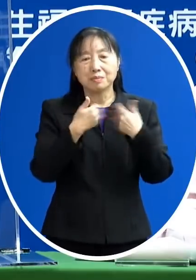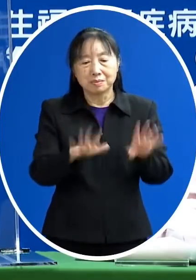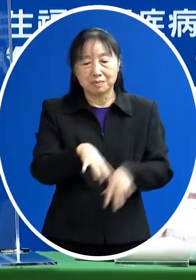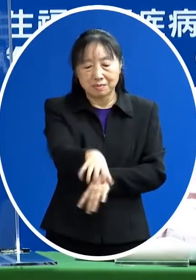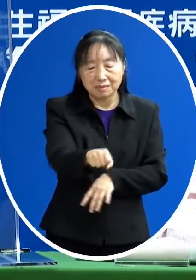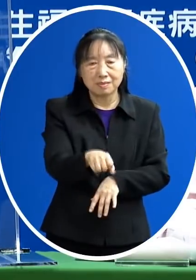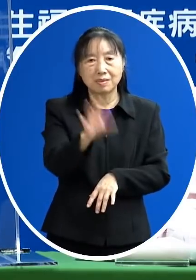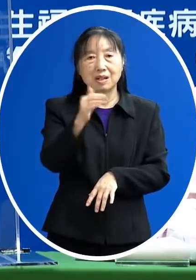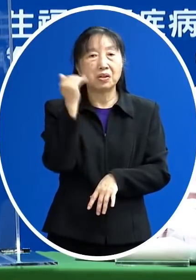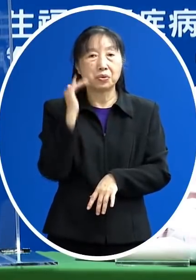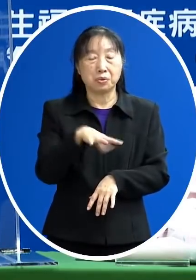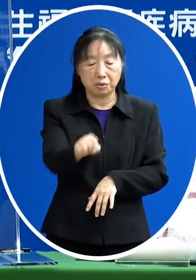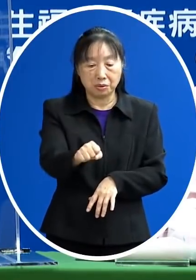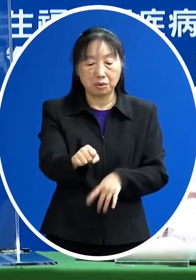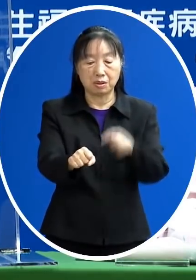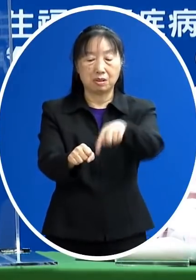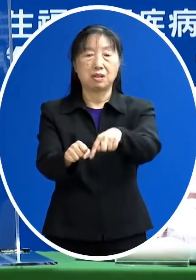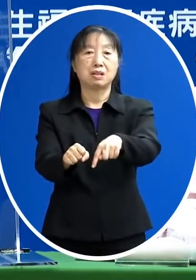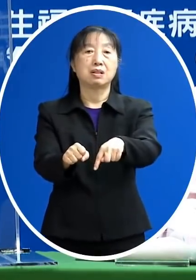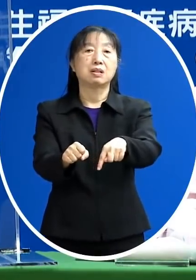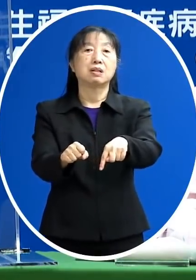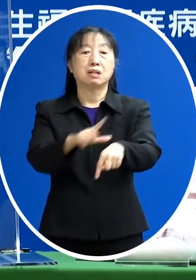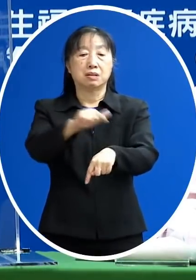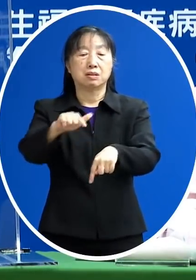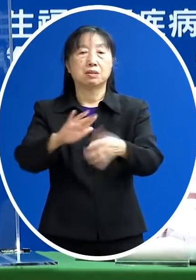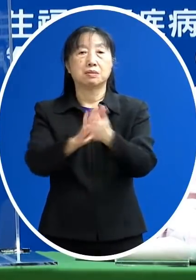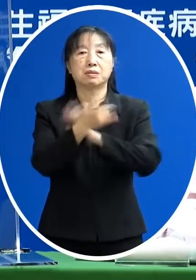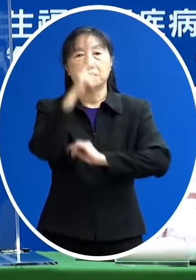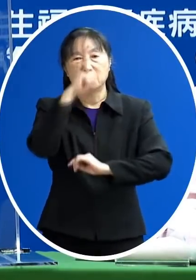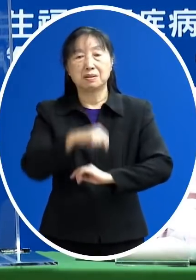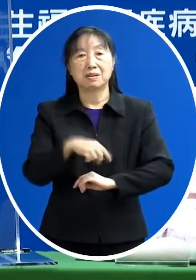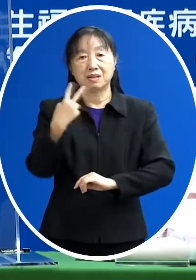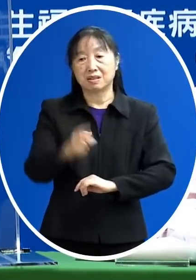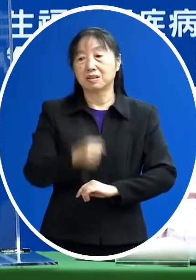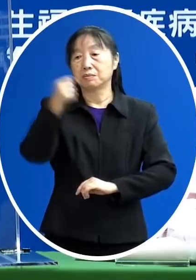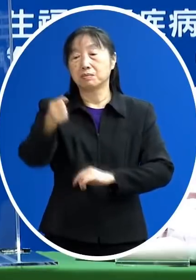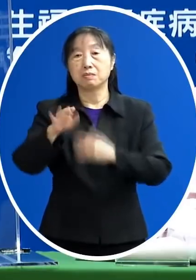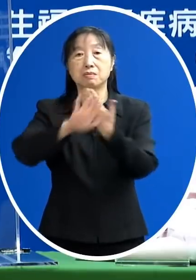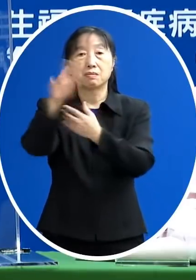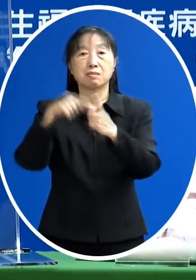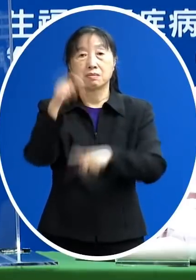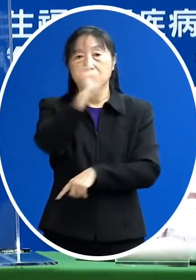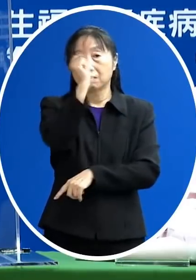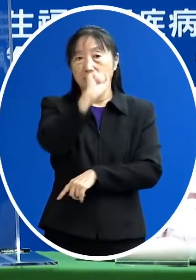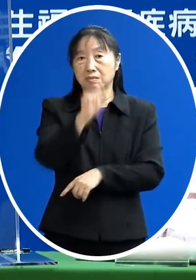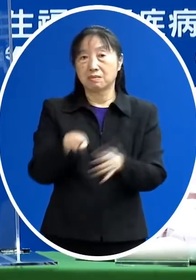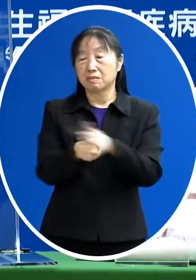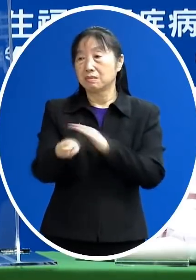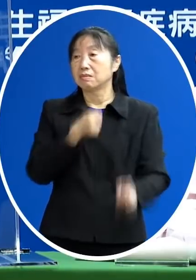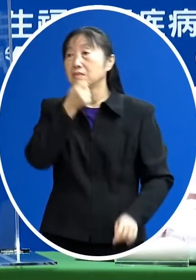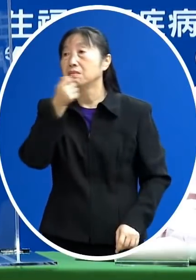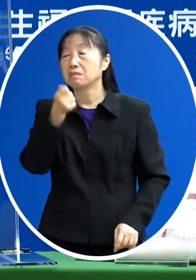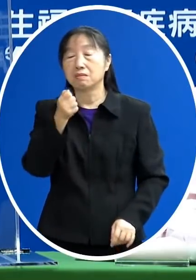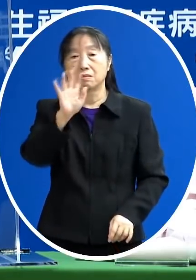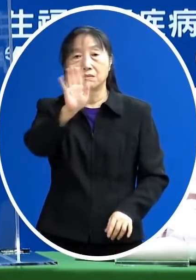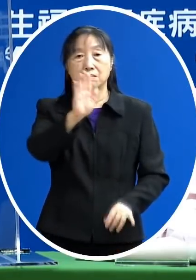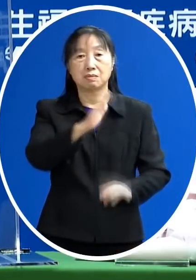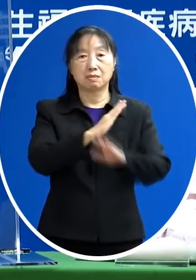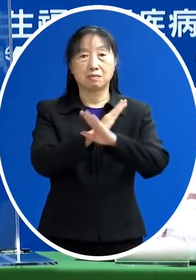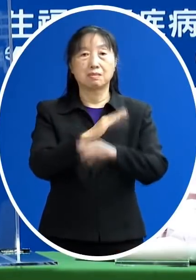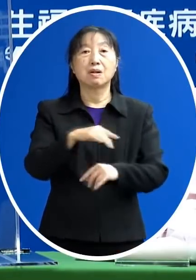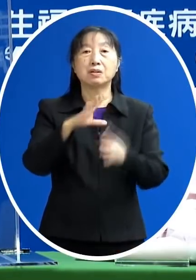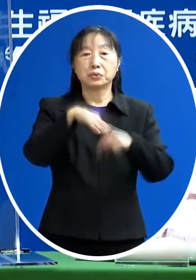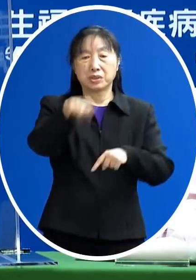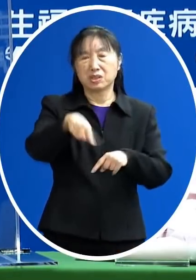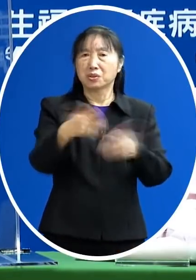那个东西，就属于是污染的，那你拿啊就不能再递给他，你可能可以就直接去问他。好，所以这很